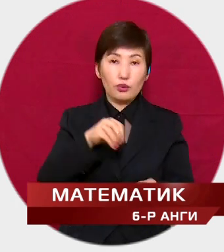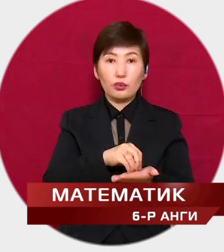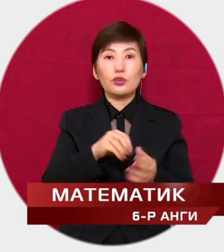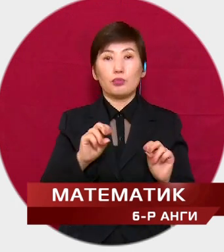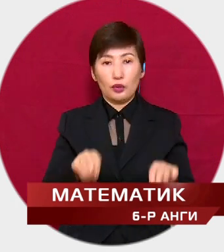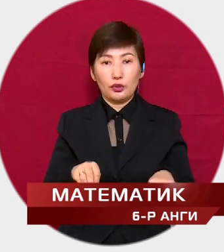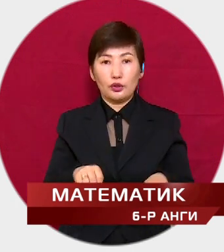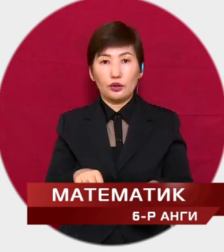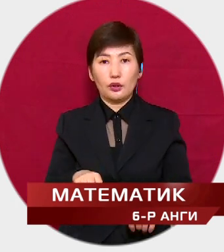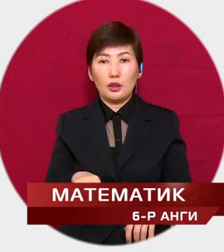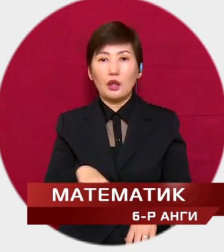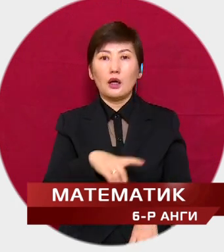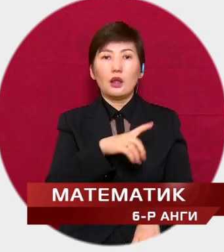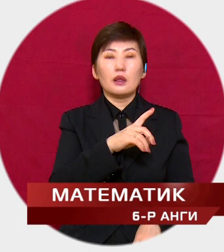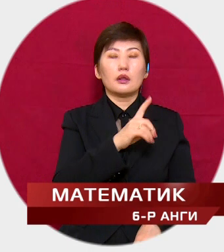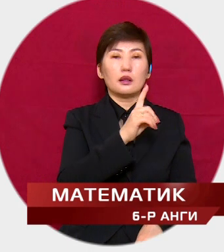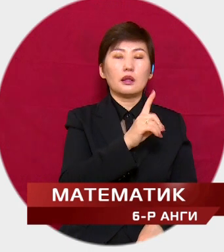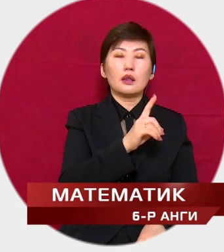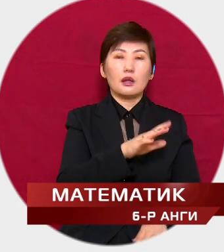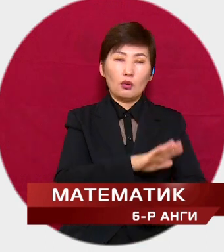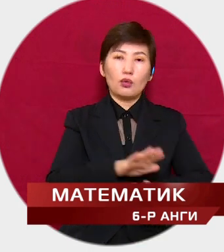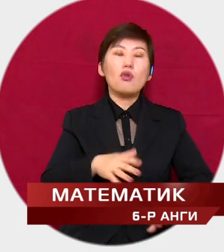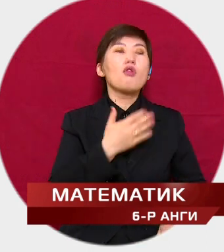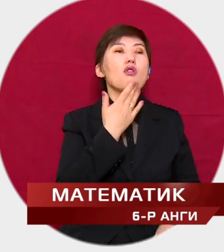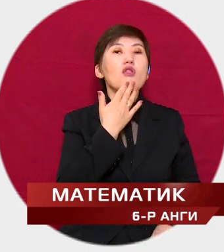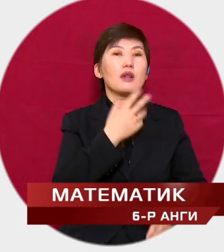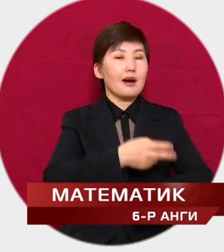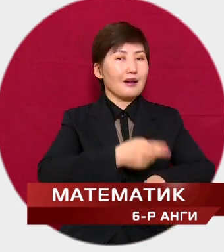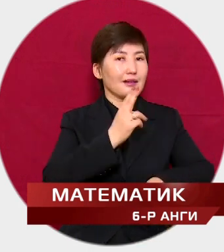тэгвэл нэг сурагч маань ангийнхаа сурагчдын өнгийн харандааны